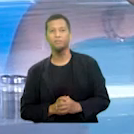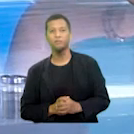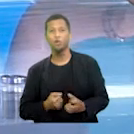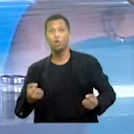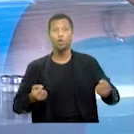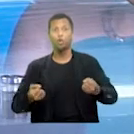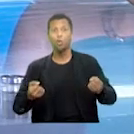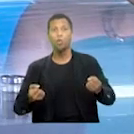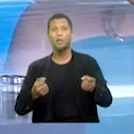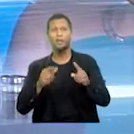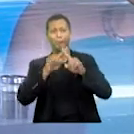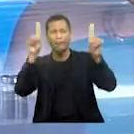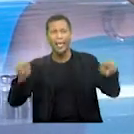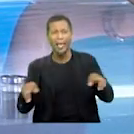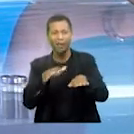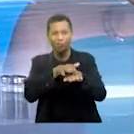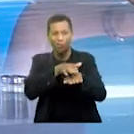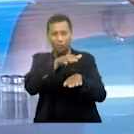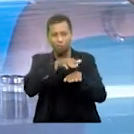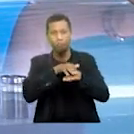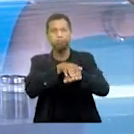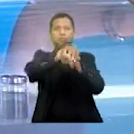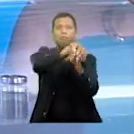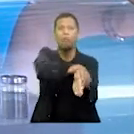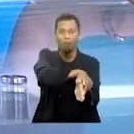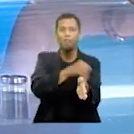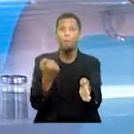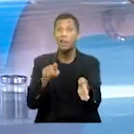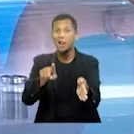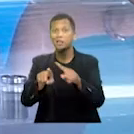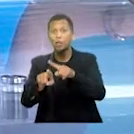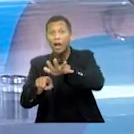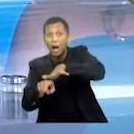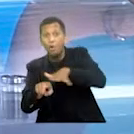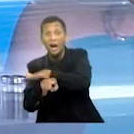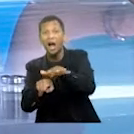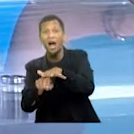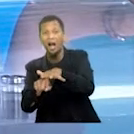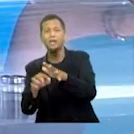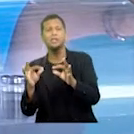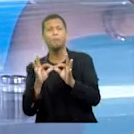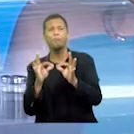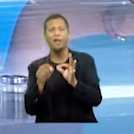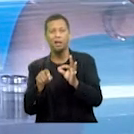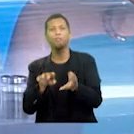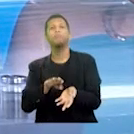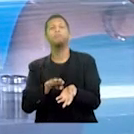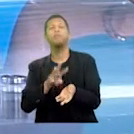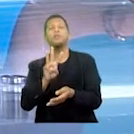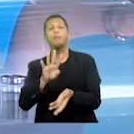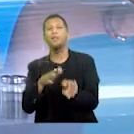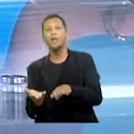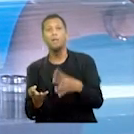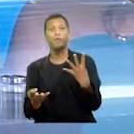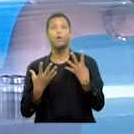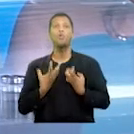Pemirsa, truk bermuatan triplek terguling dan menimpa mobil ditumpangi satu keluarga di Jember, Jawa Timur. Tiga orang meninggal dunia, sementara empat korban lainnya